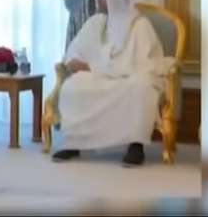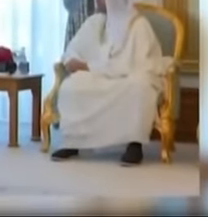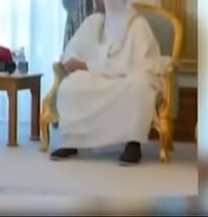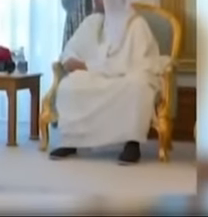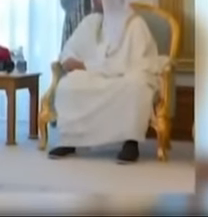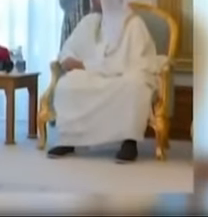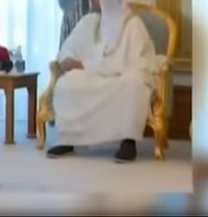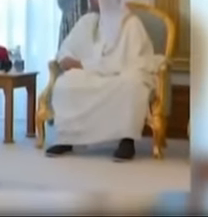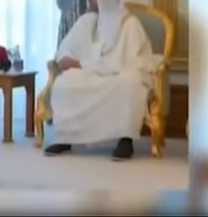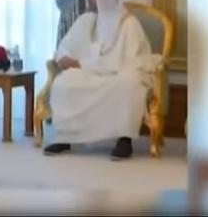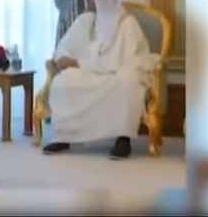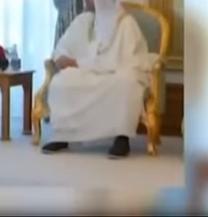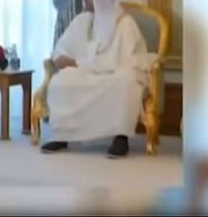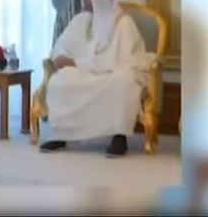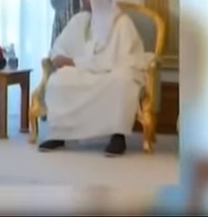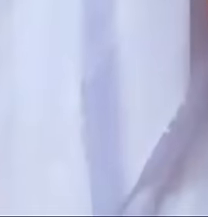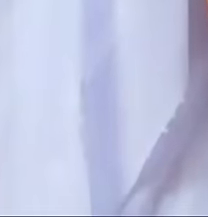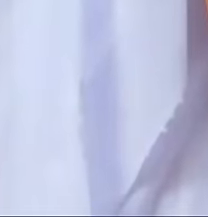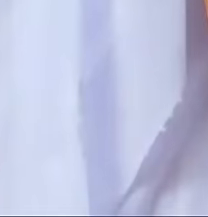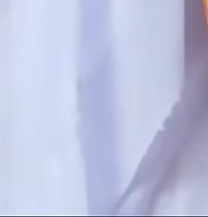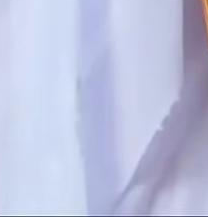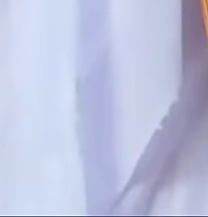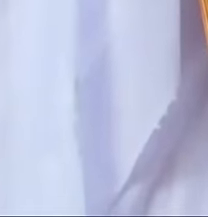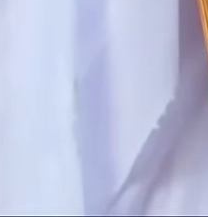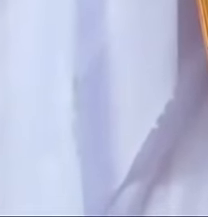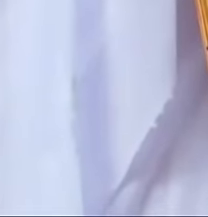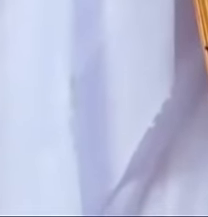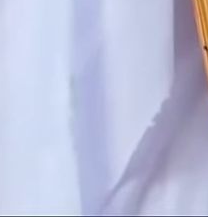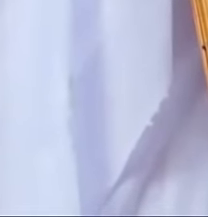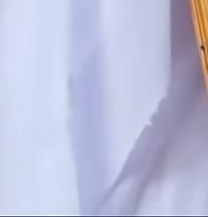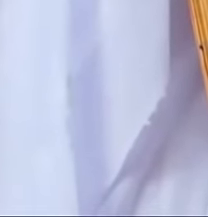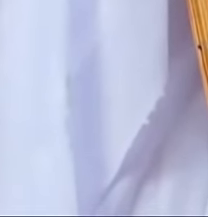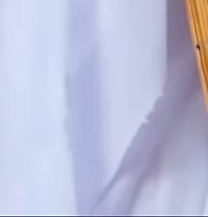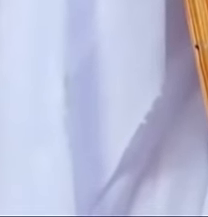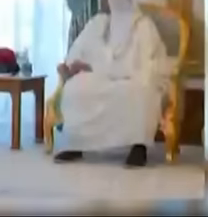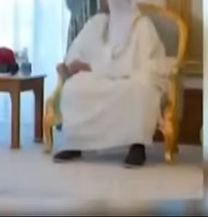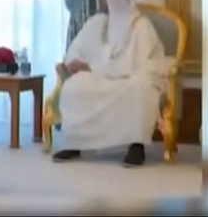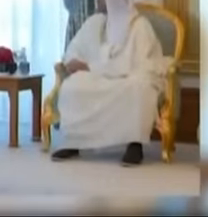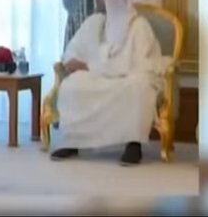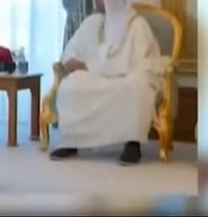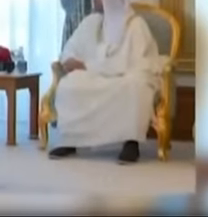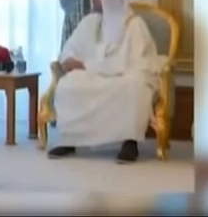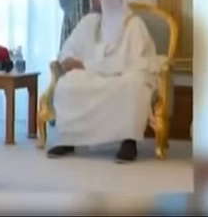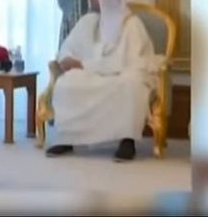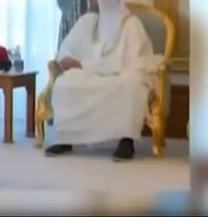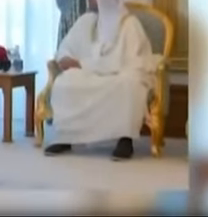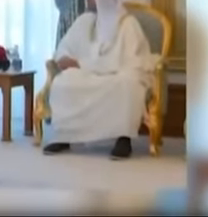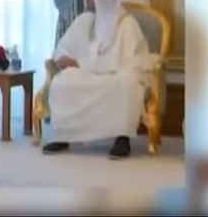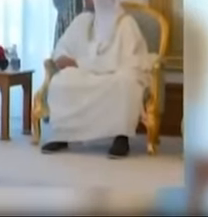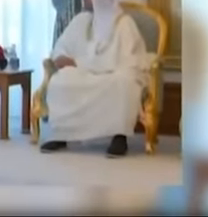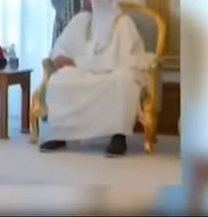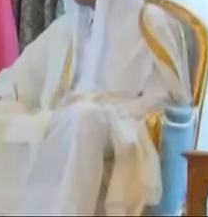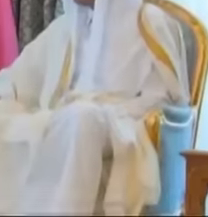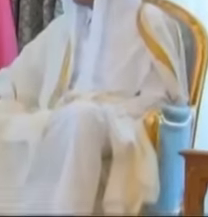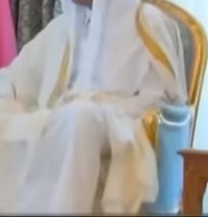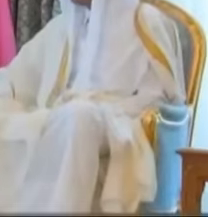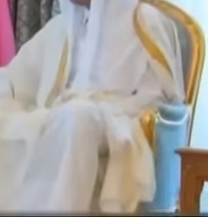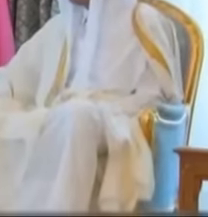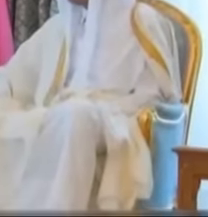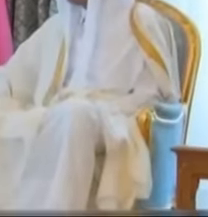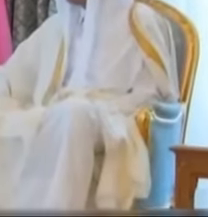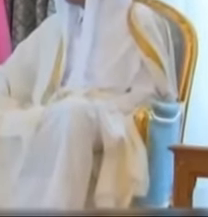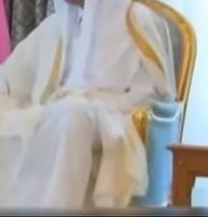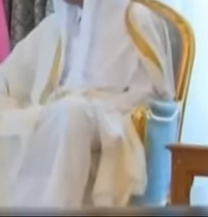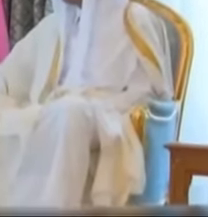Christophe Lutundula, ministre des Affaires étrangères, de préciser que ces accords concernent principalement le secteur des transports.